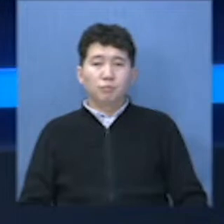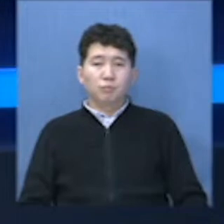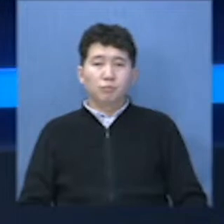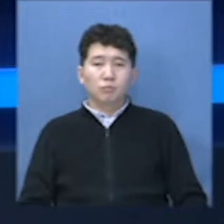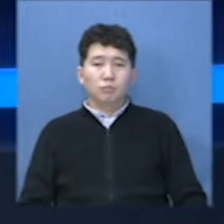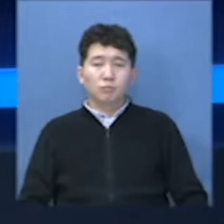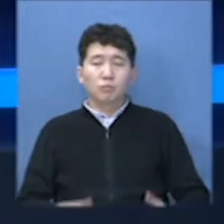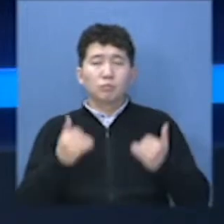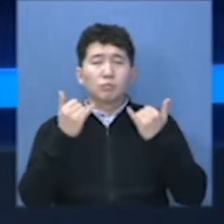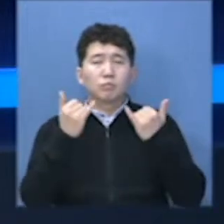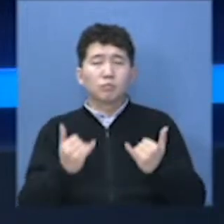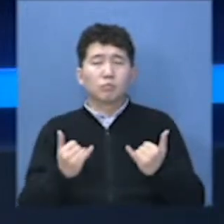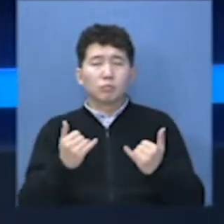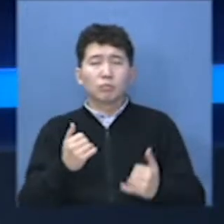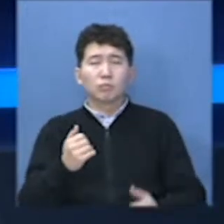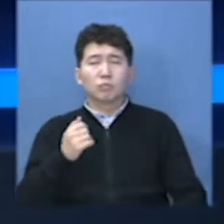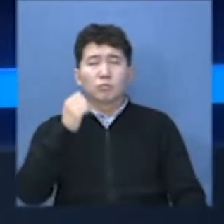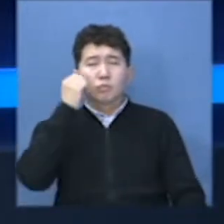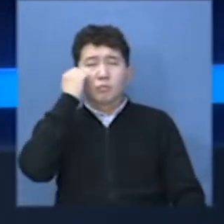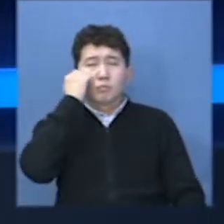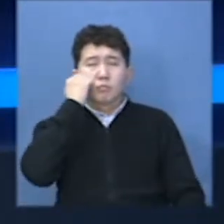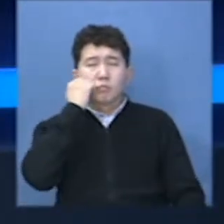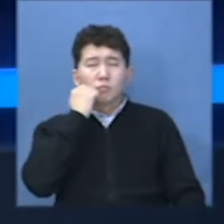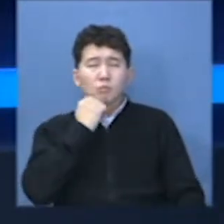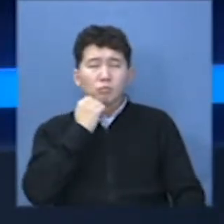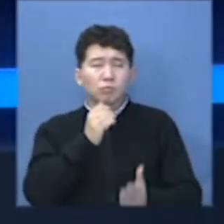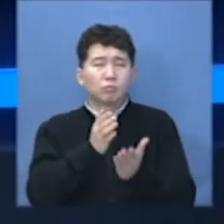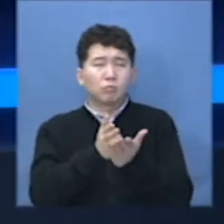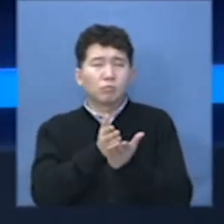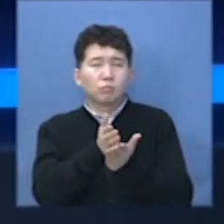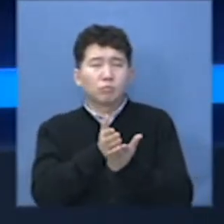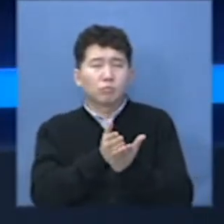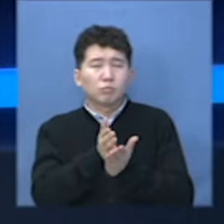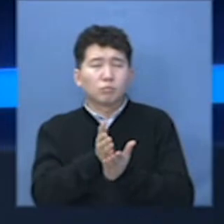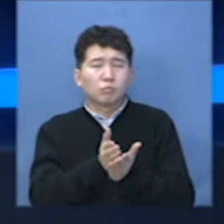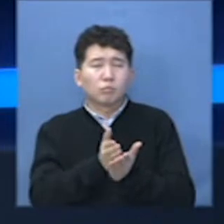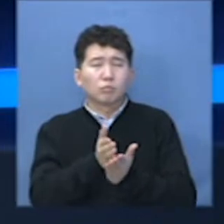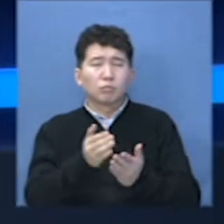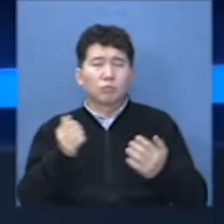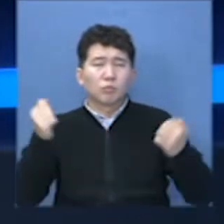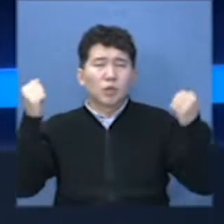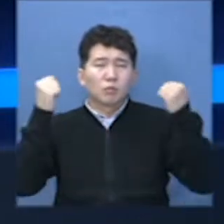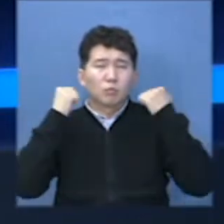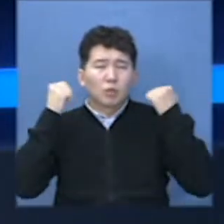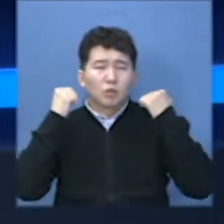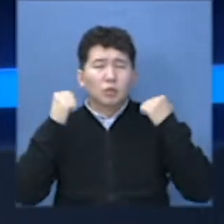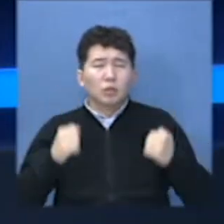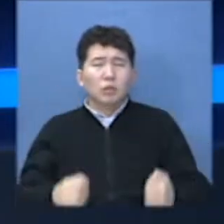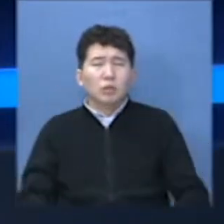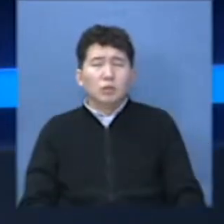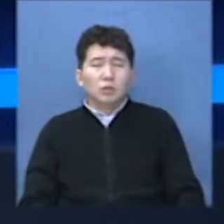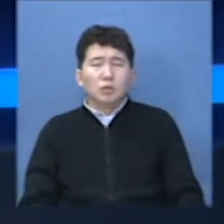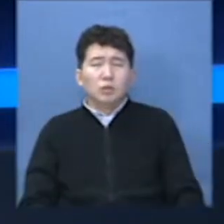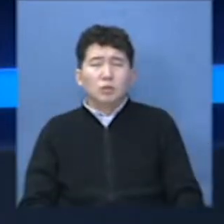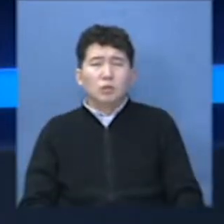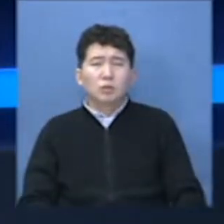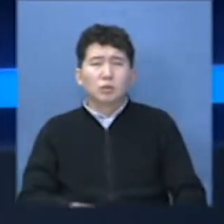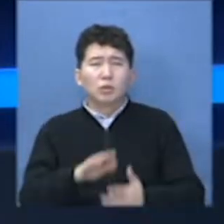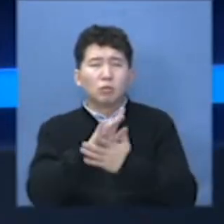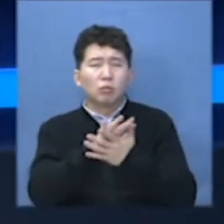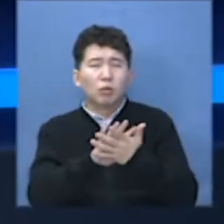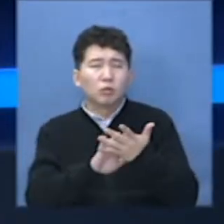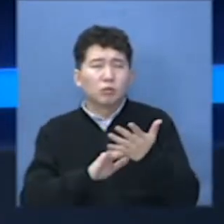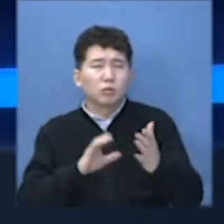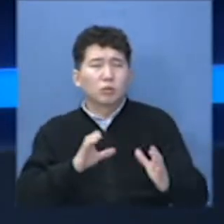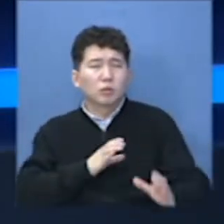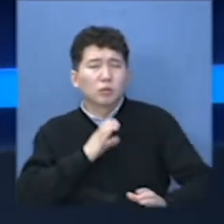Бүгінгі қарттар кешегі еңбеккерлер қоғамның дамуына кезінде саналы ғұмырын сарп еткен сан жылдар еңбек өтілін арнаған азаматтар.